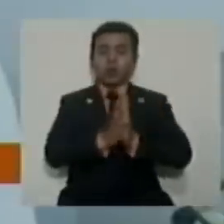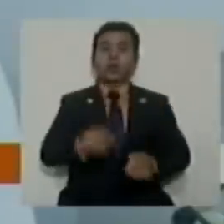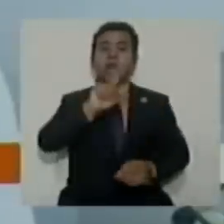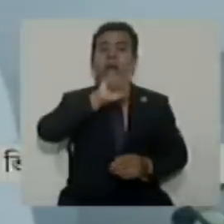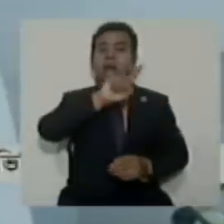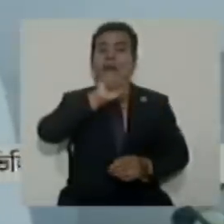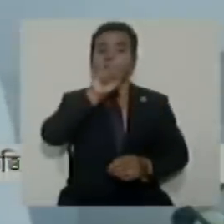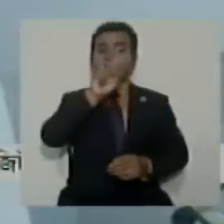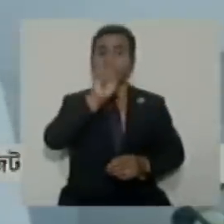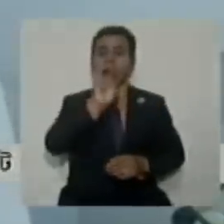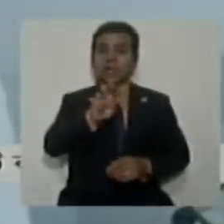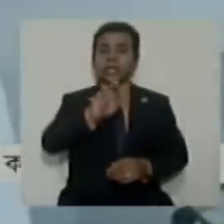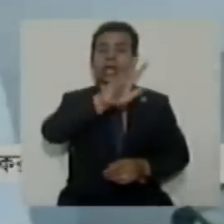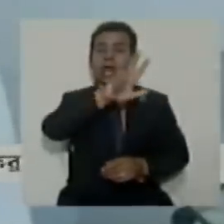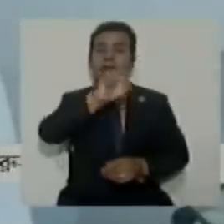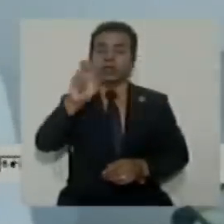মৃত্যুবরণ করেছে